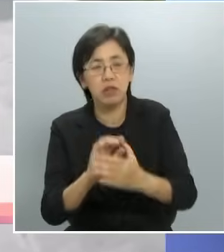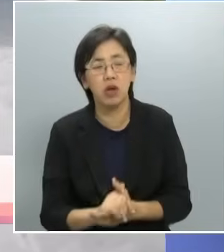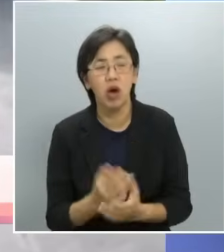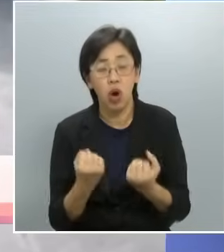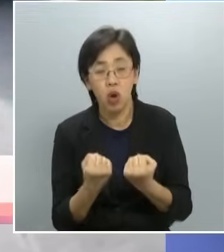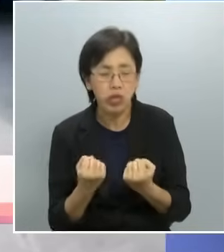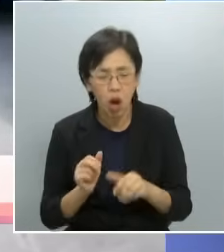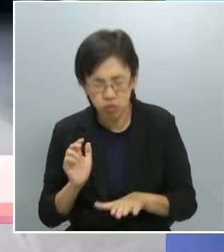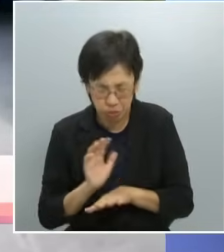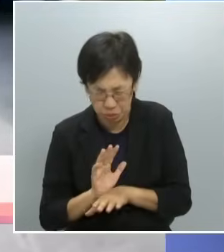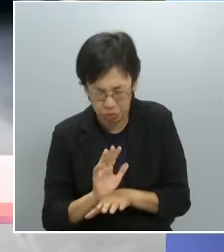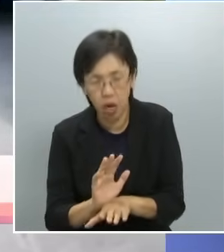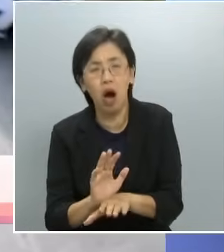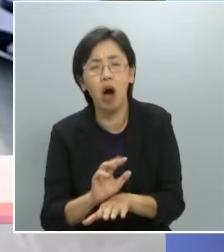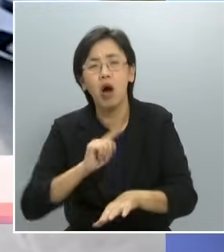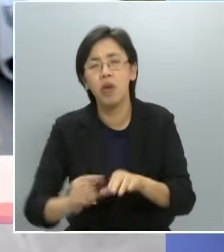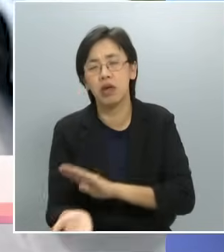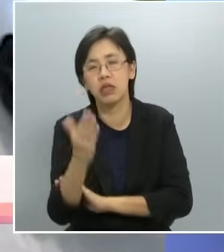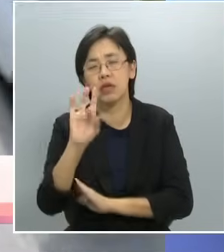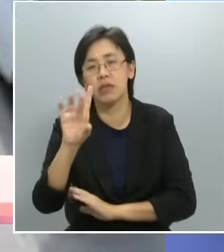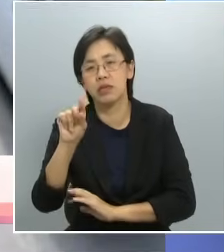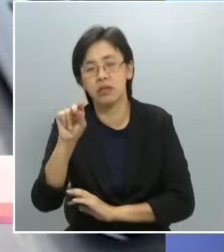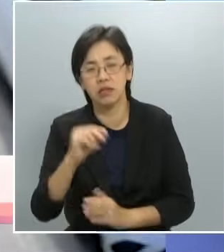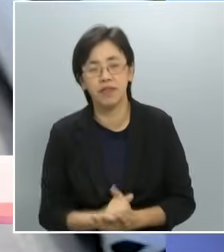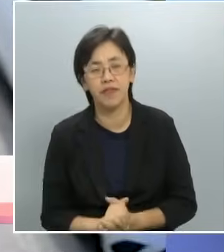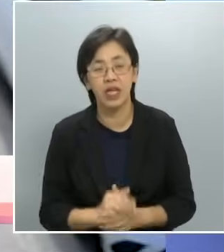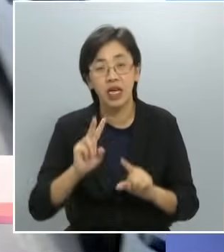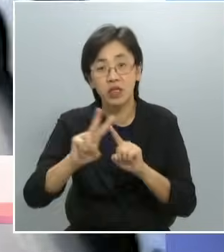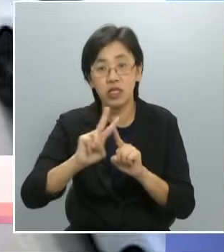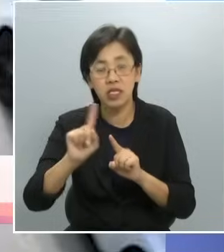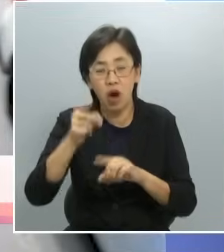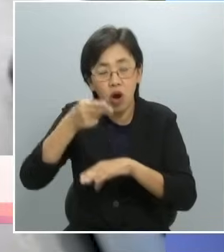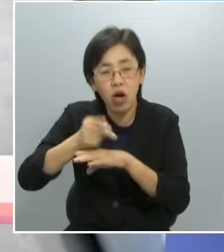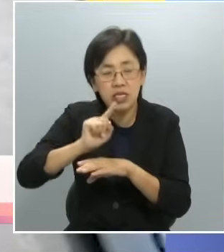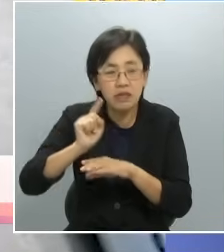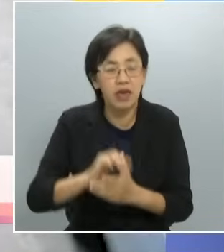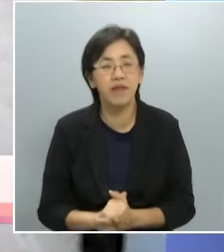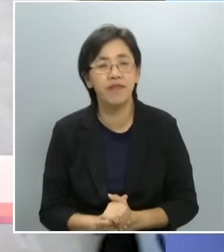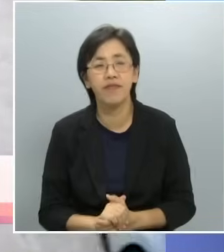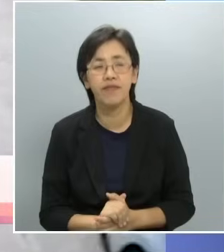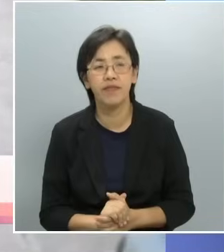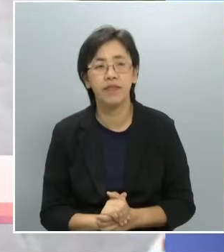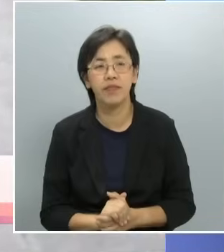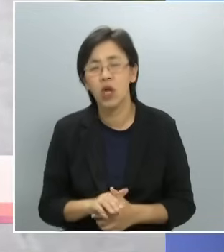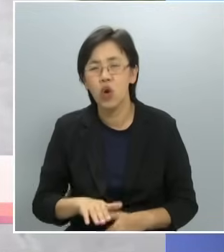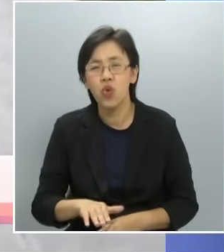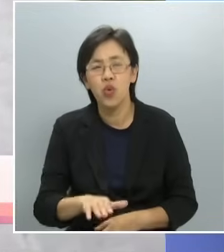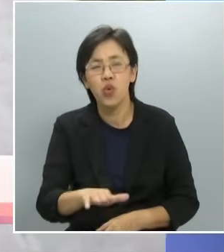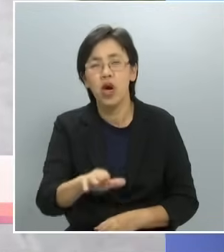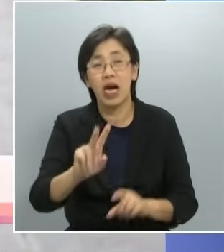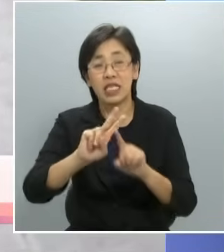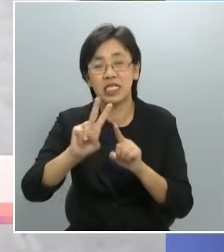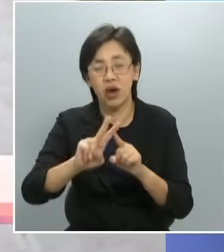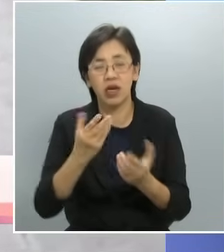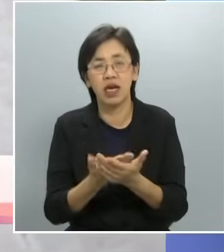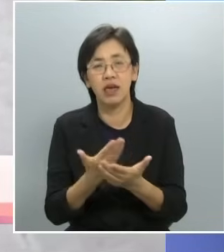ที่ถูกลักพาตัวไปก็คือ 8:30 จุดที่2เป็นบริเวณป้ายหาดว่าขาวเป็นจุดที่นำเงิน